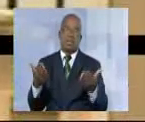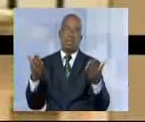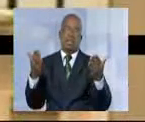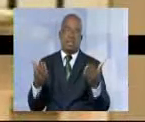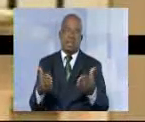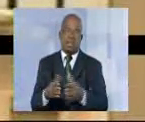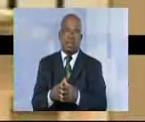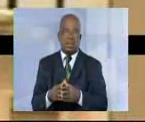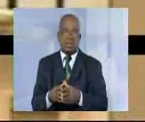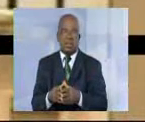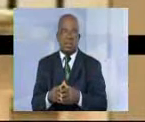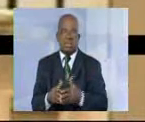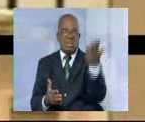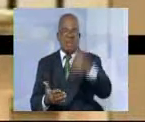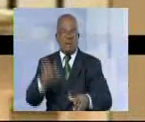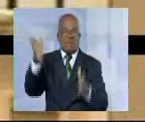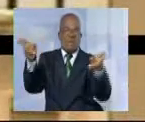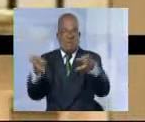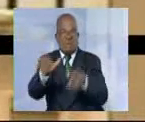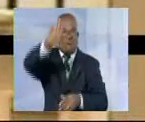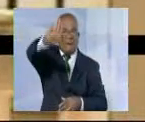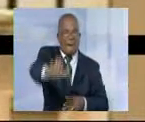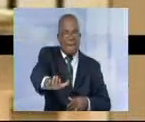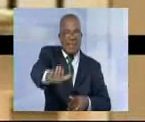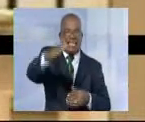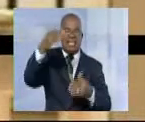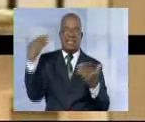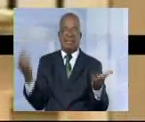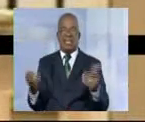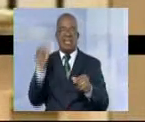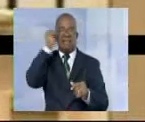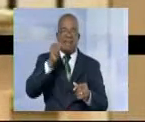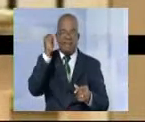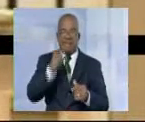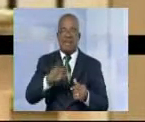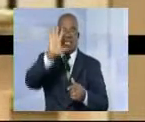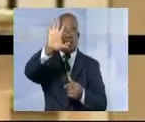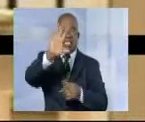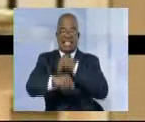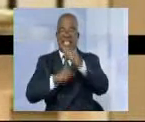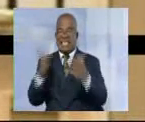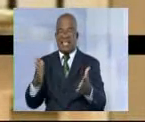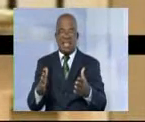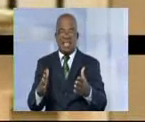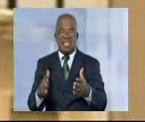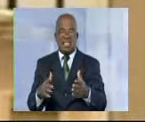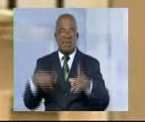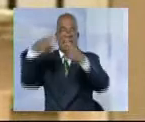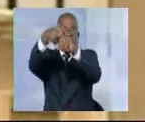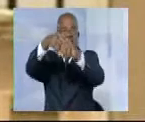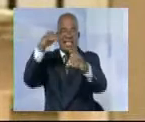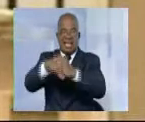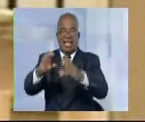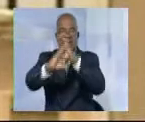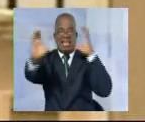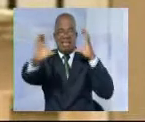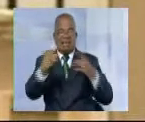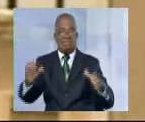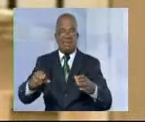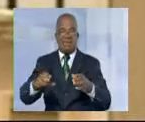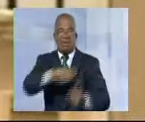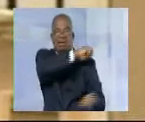L'agression cruelle contre une petite fille, il y a quelques jours, nous rappelle encore une fois la nécessité de travailler collectivement